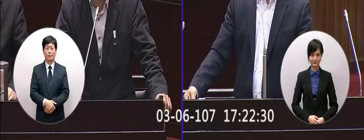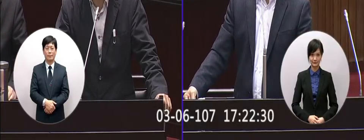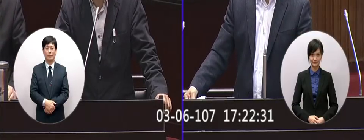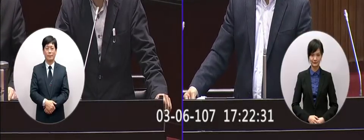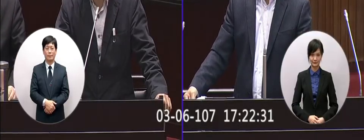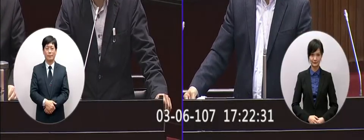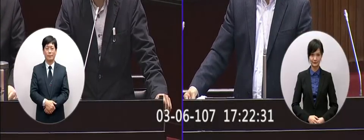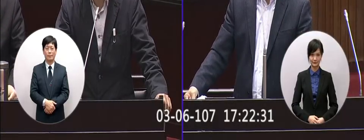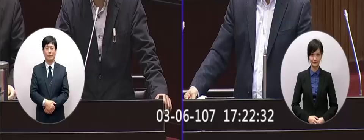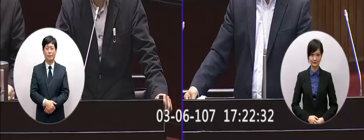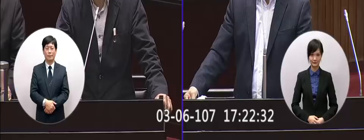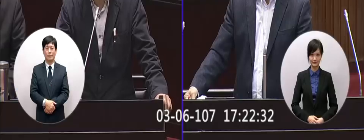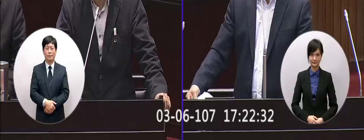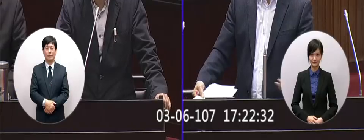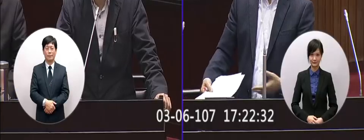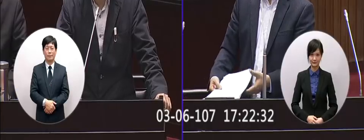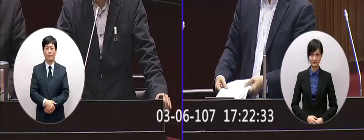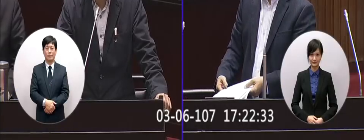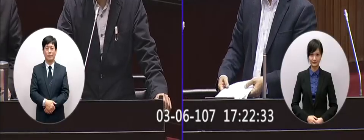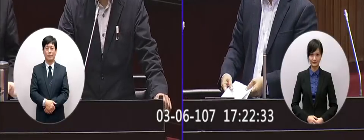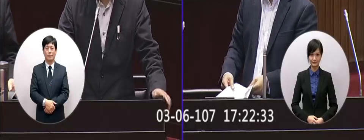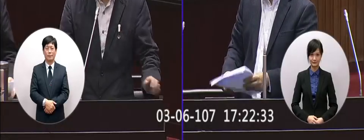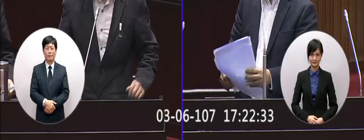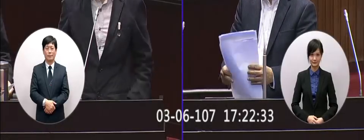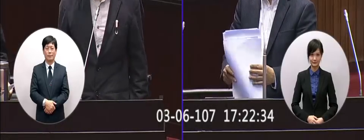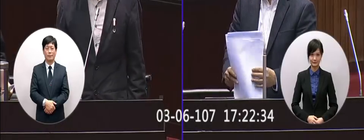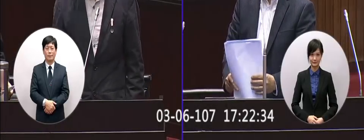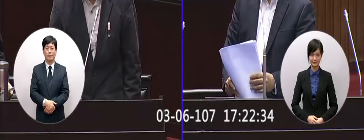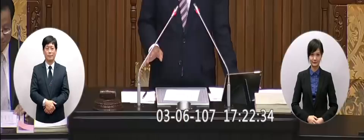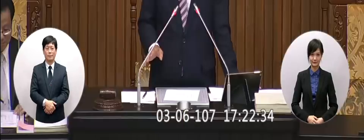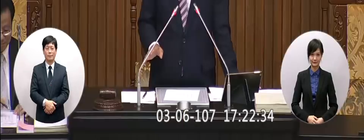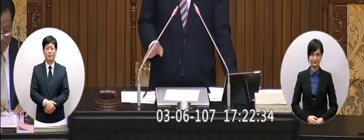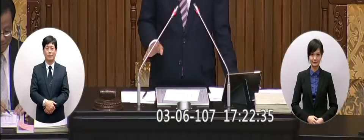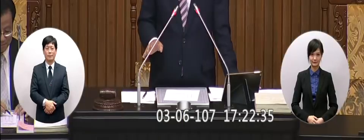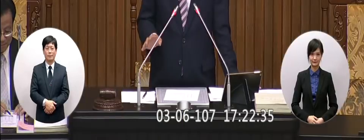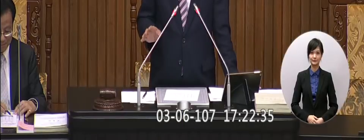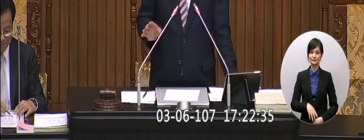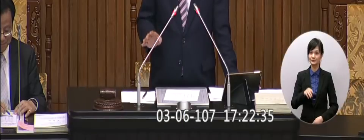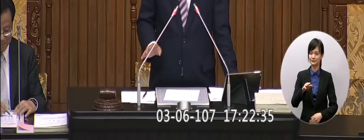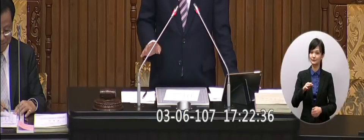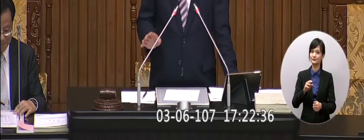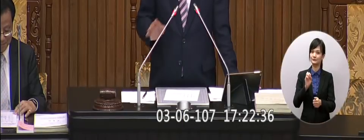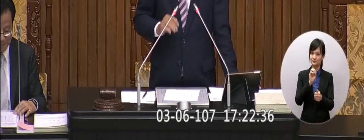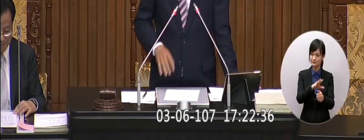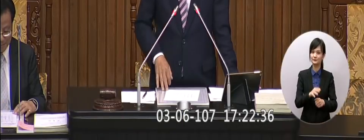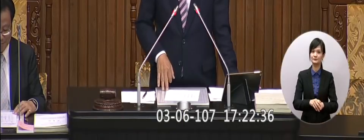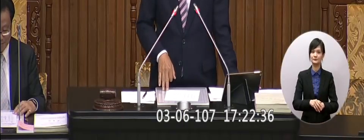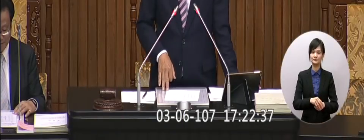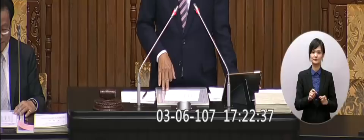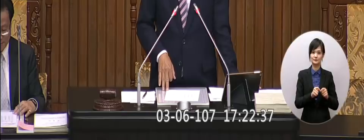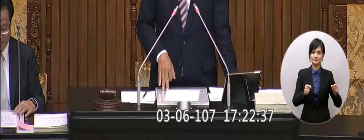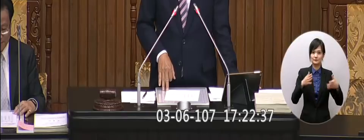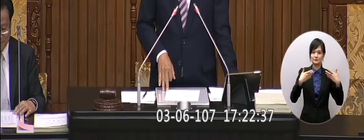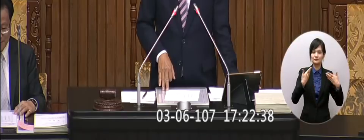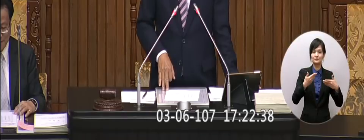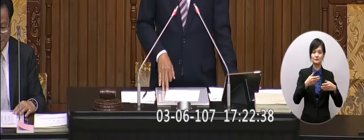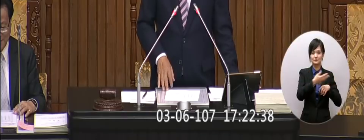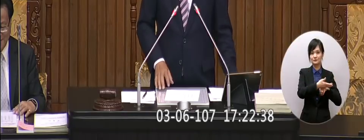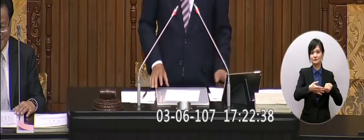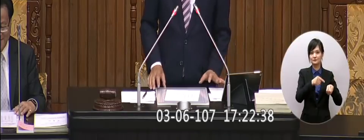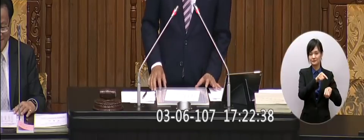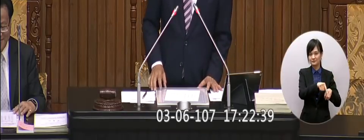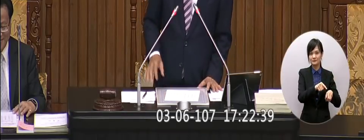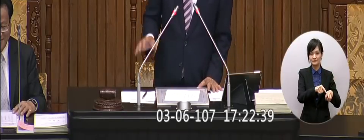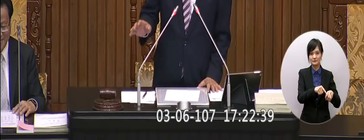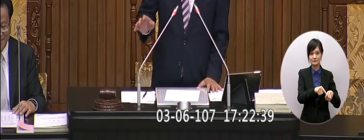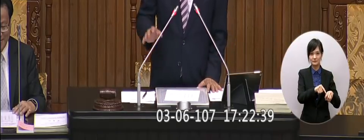这个在那个 A 部长，这个在恒春半岛哦，民怨非常深哦。